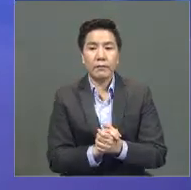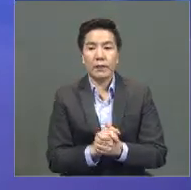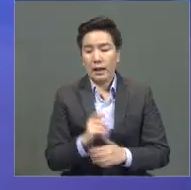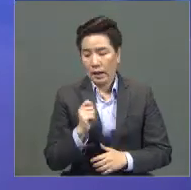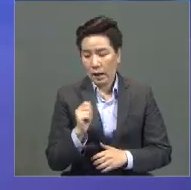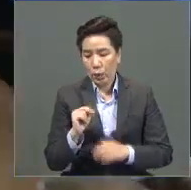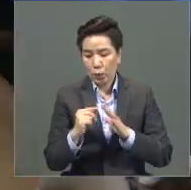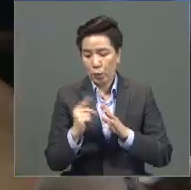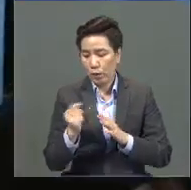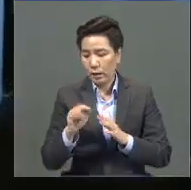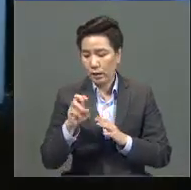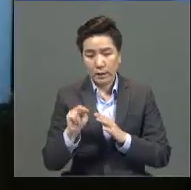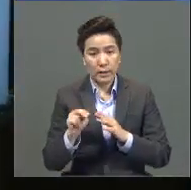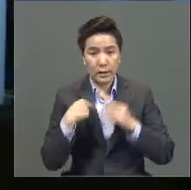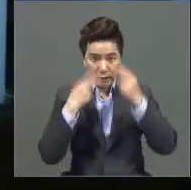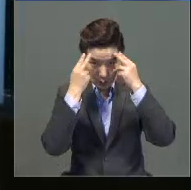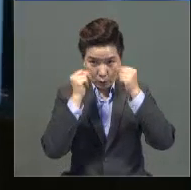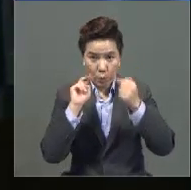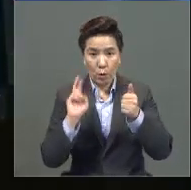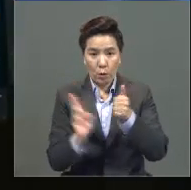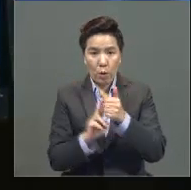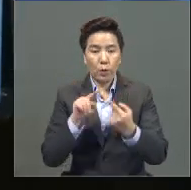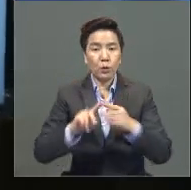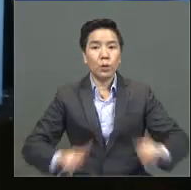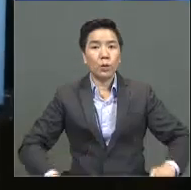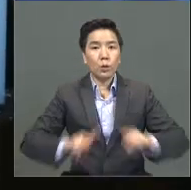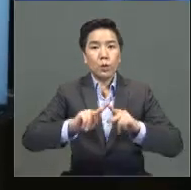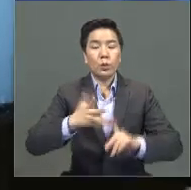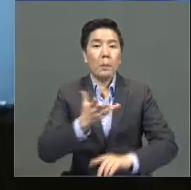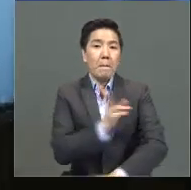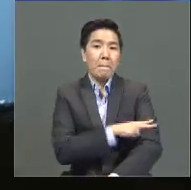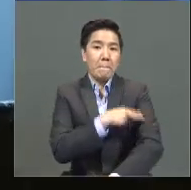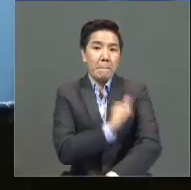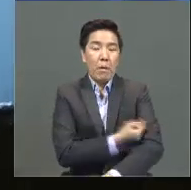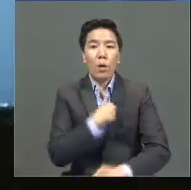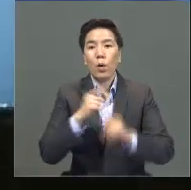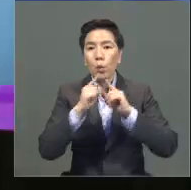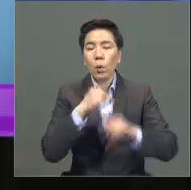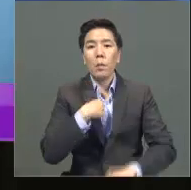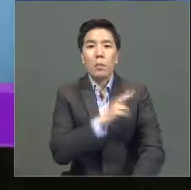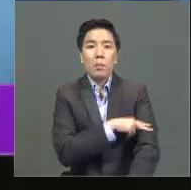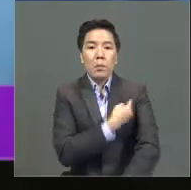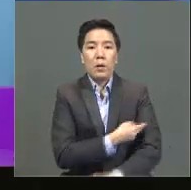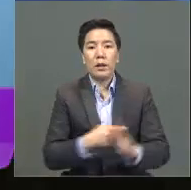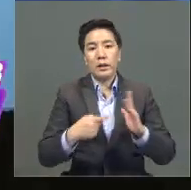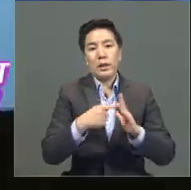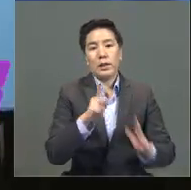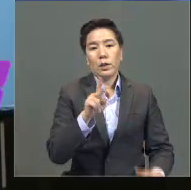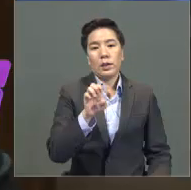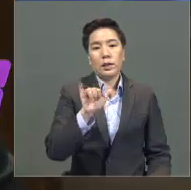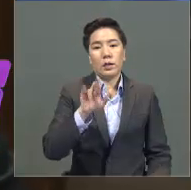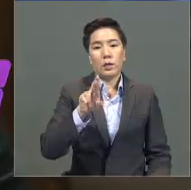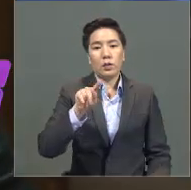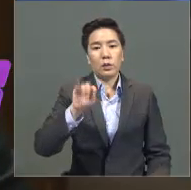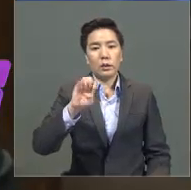แต่รูทินชาญวีรกูลรองเรืองประทุมตรีรัฐมนตรีว่าการกระทรวงสาธารณสุขก็ร่วมหารือกับนายแพทย์เกียรติรักษ์รุ่งธรรม